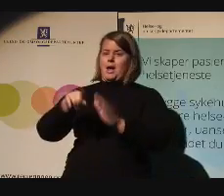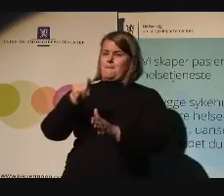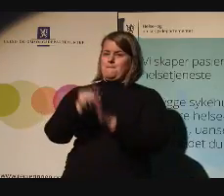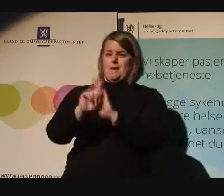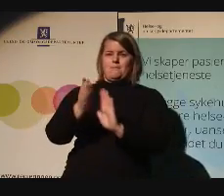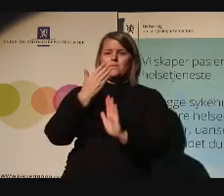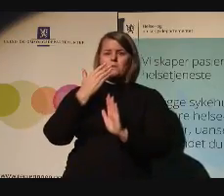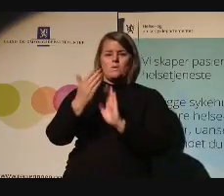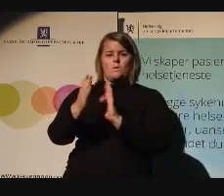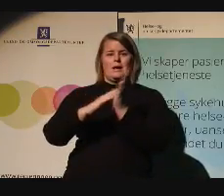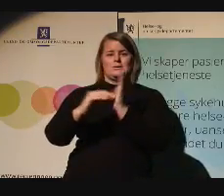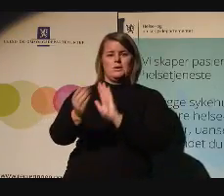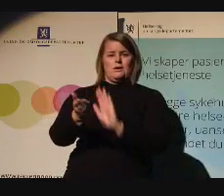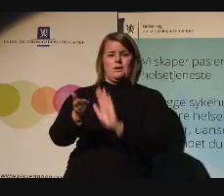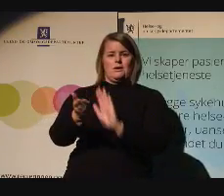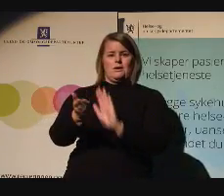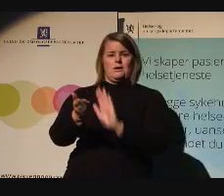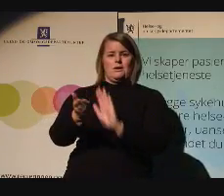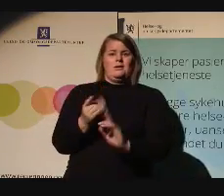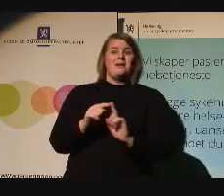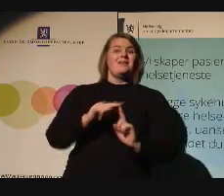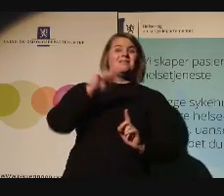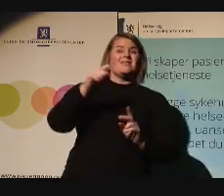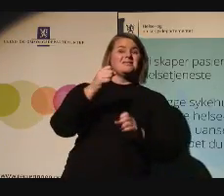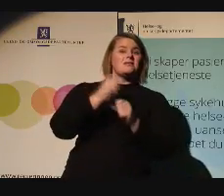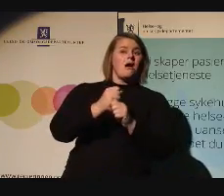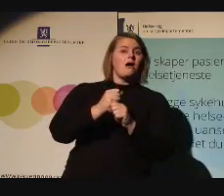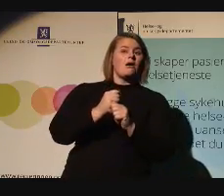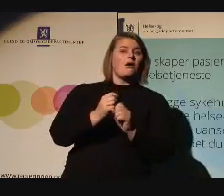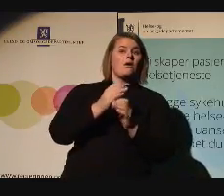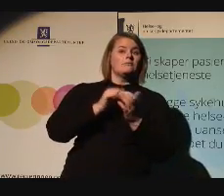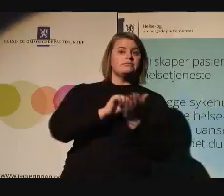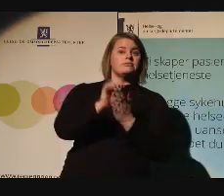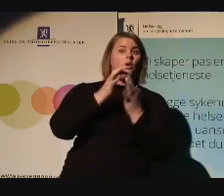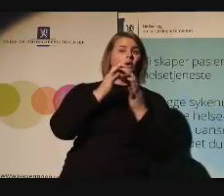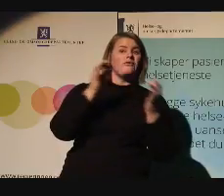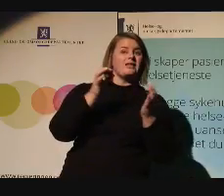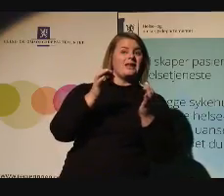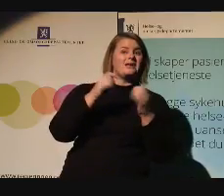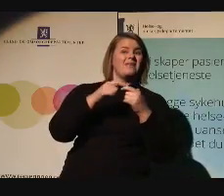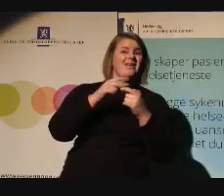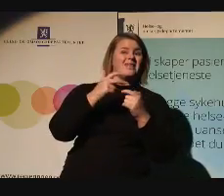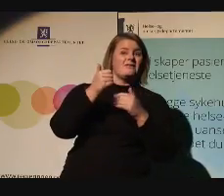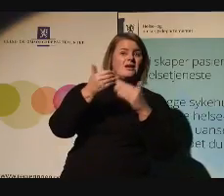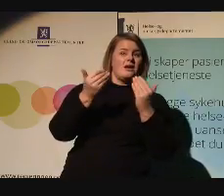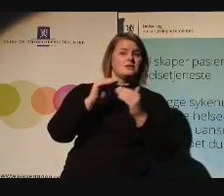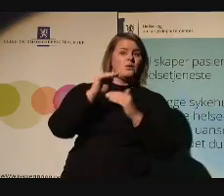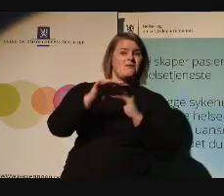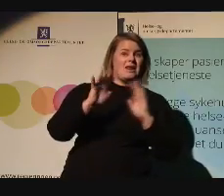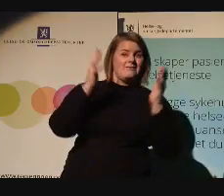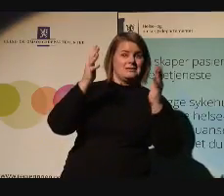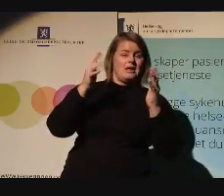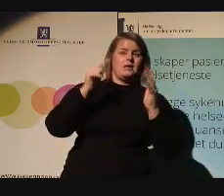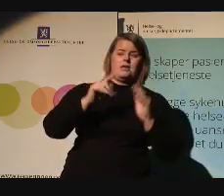raskt. Ved neste offentliggjøring av 30 dagers overlevelse hadde det skjedd en stor forbedring.